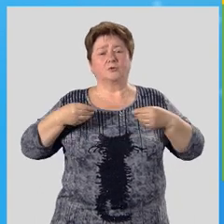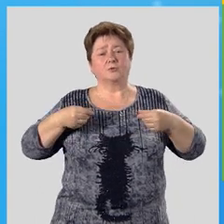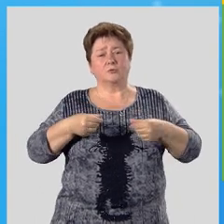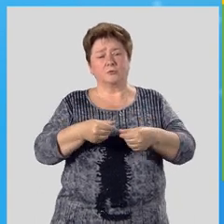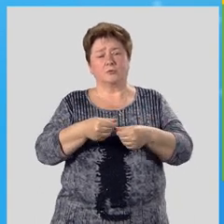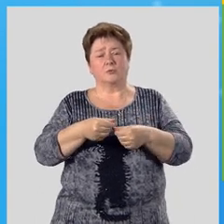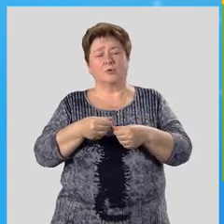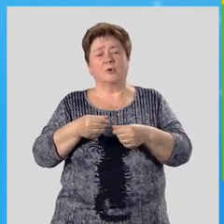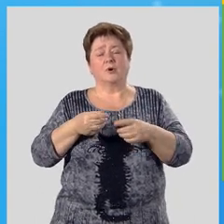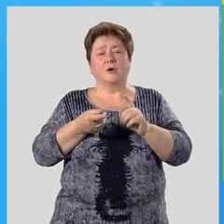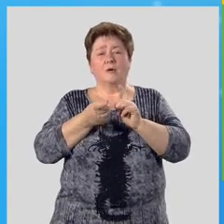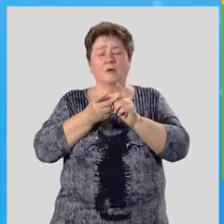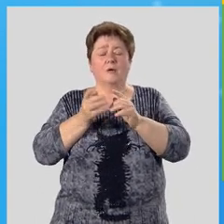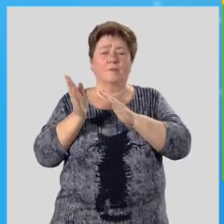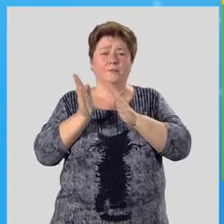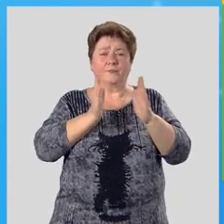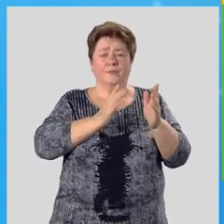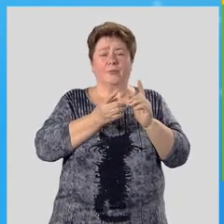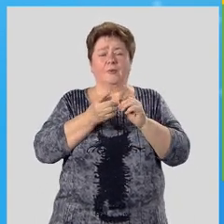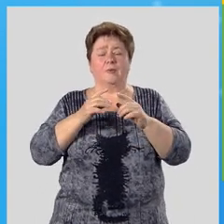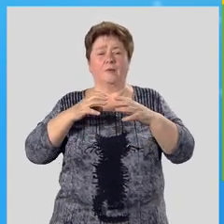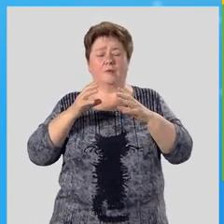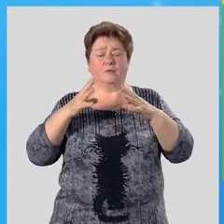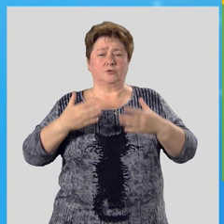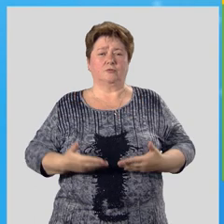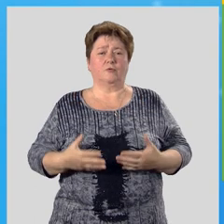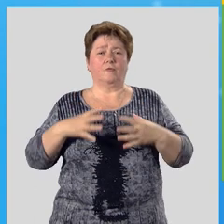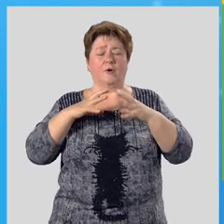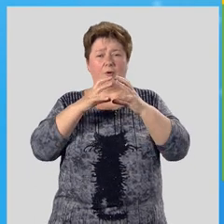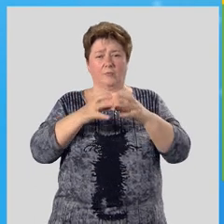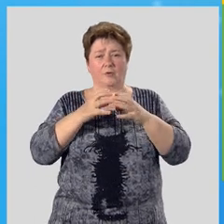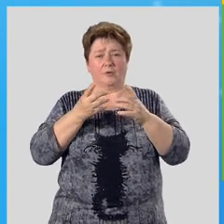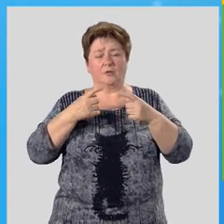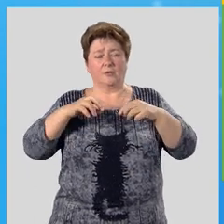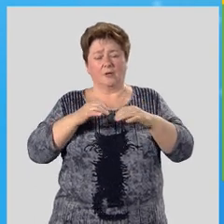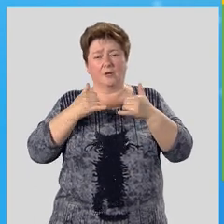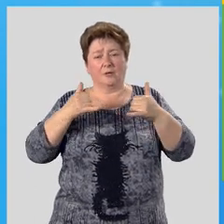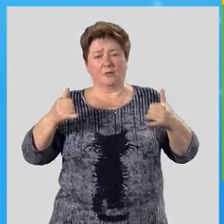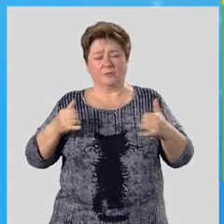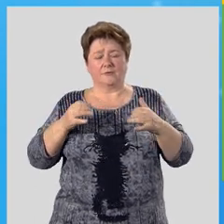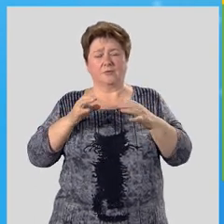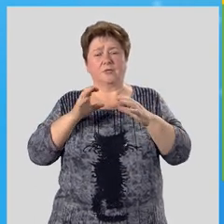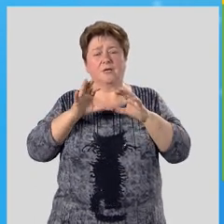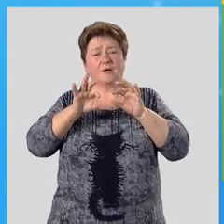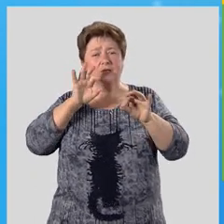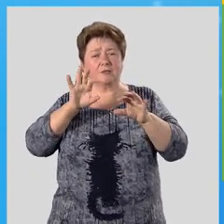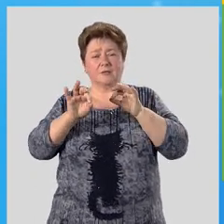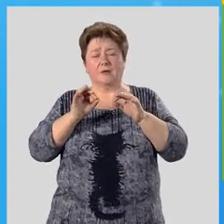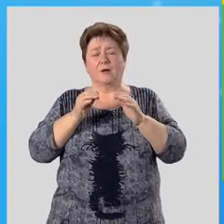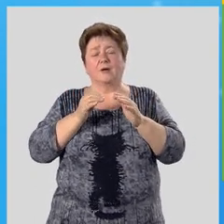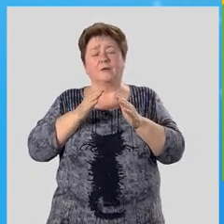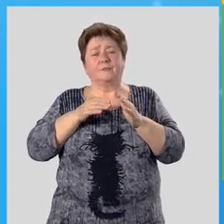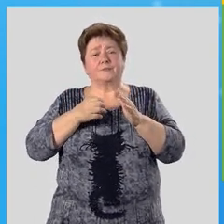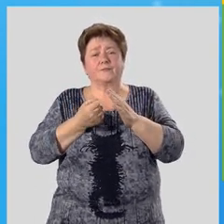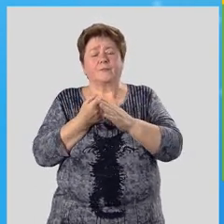в эволюционном процессе органического мира, а также для развития селекции, то есть